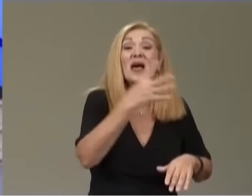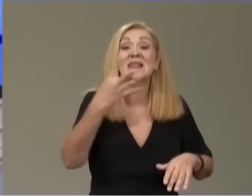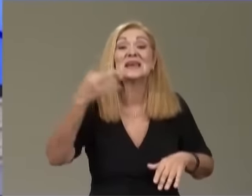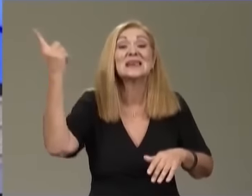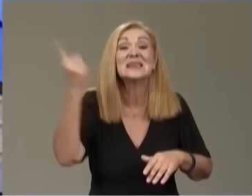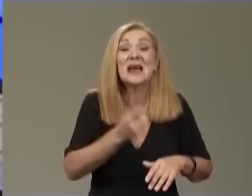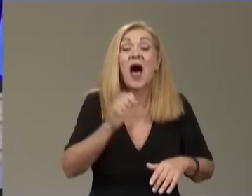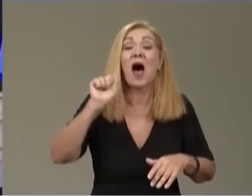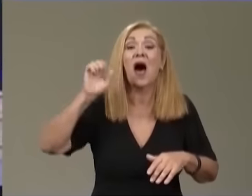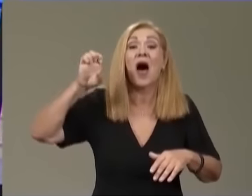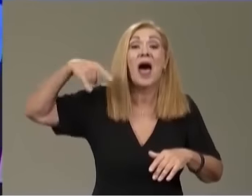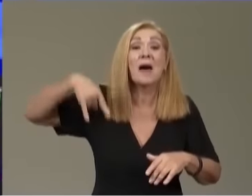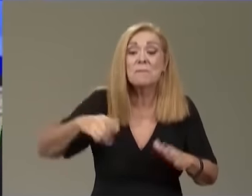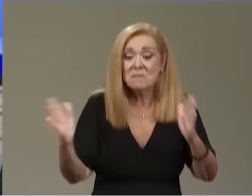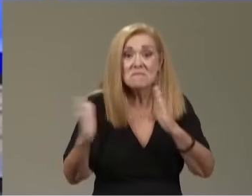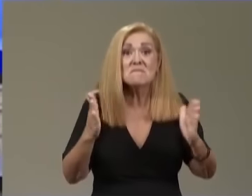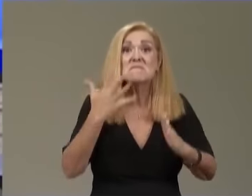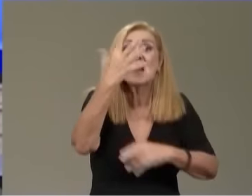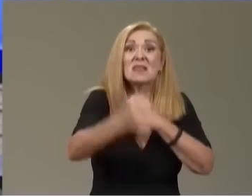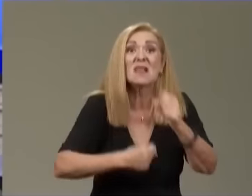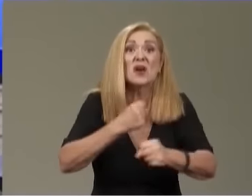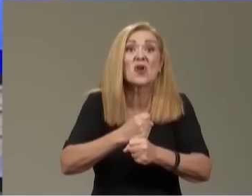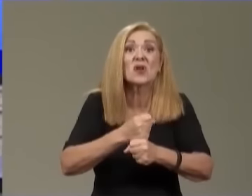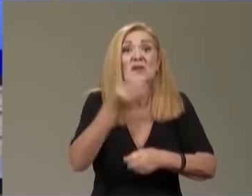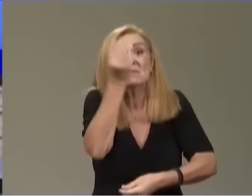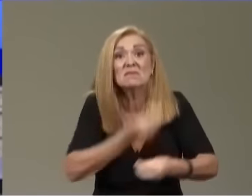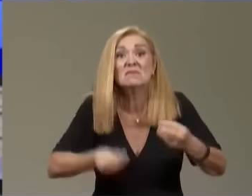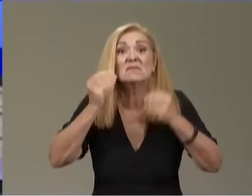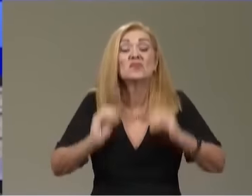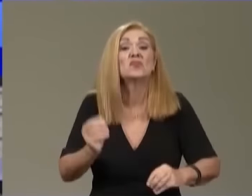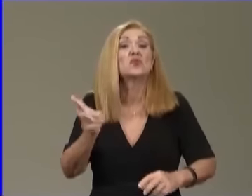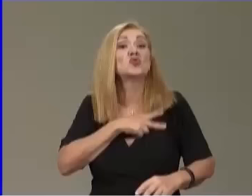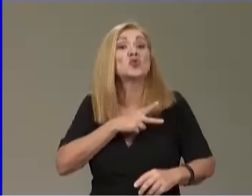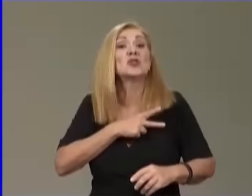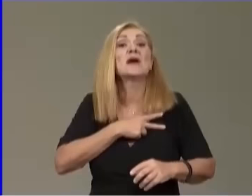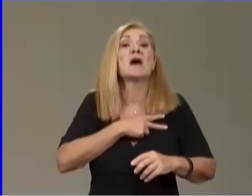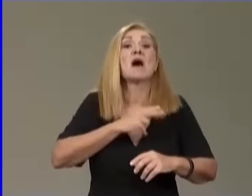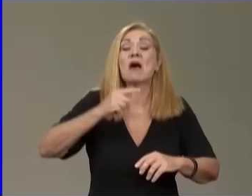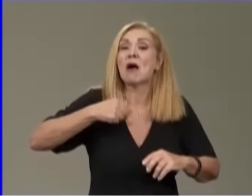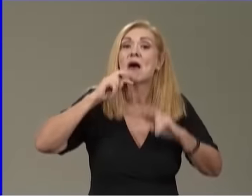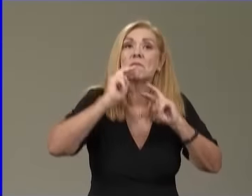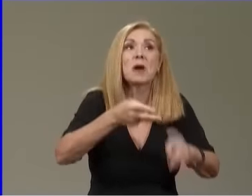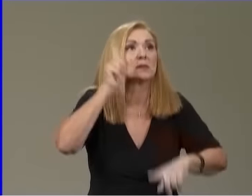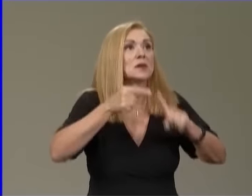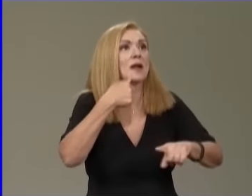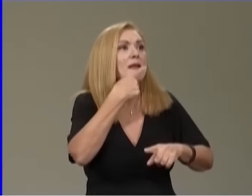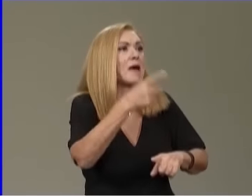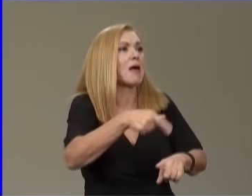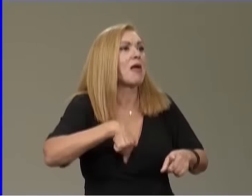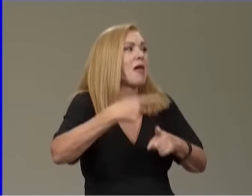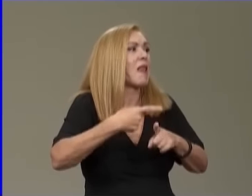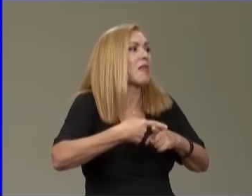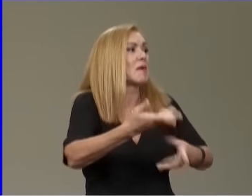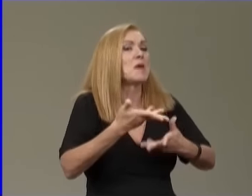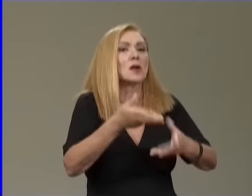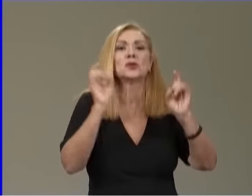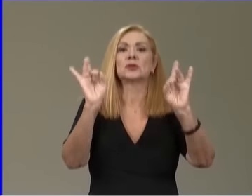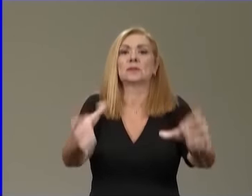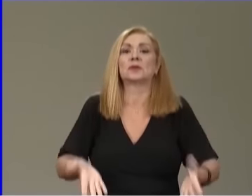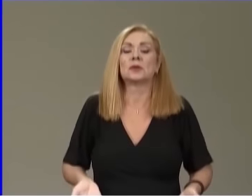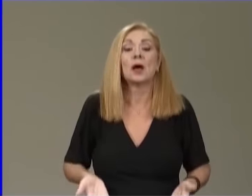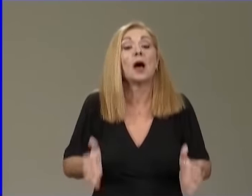ΕΠΜΕΣ σε 5 χρόνια. Είναι η καλύτερη απάντηση σε αυτούς που λένε ότι η Ελλάδα δεν παράγει τίποτα. Αλλά σίγουρα μπορούμε πολύ καλύτερα.